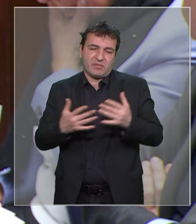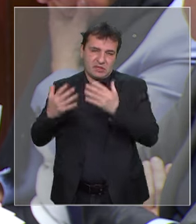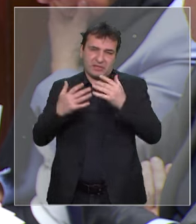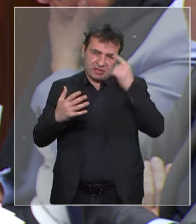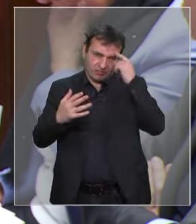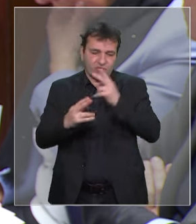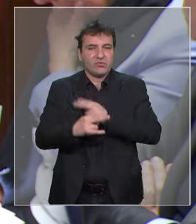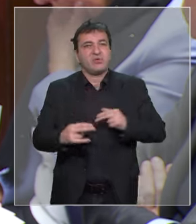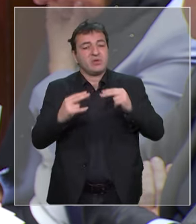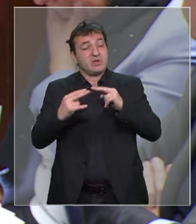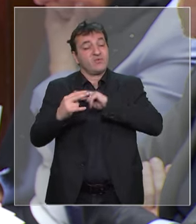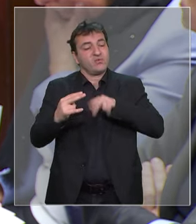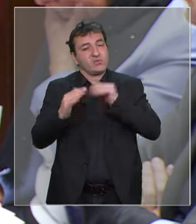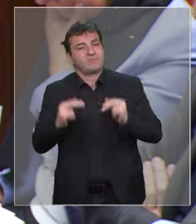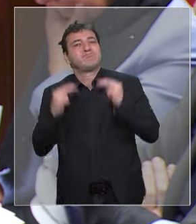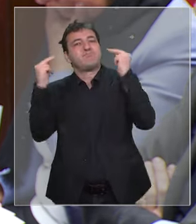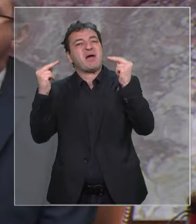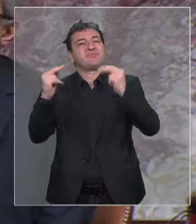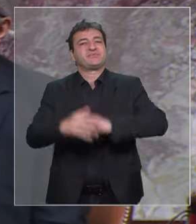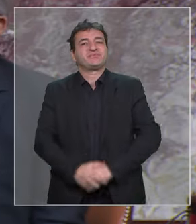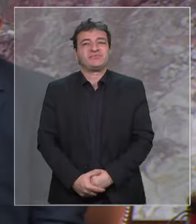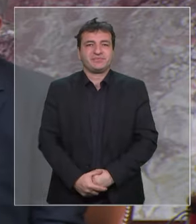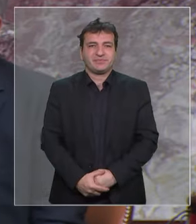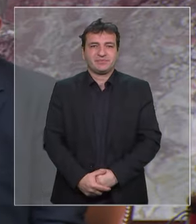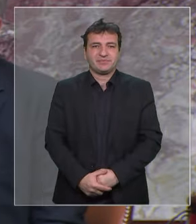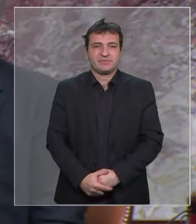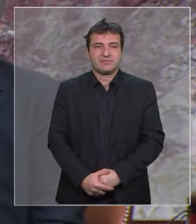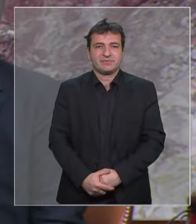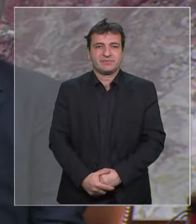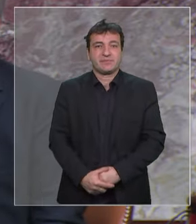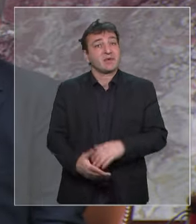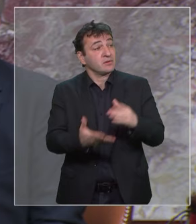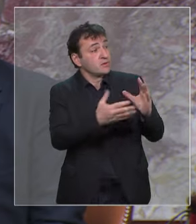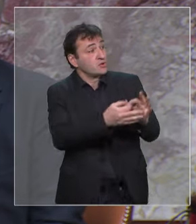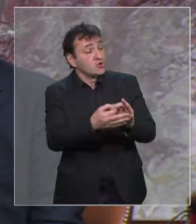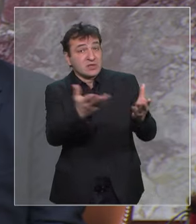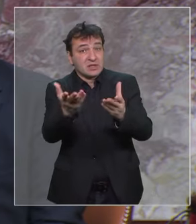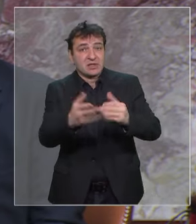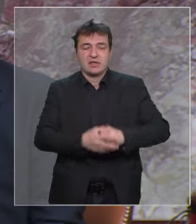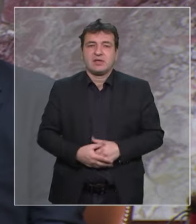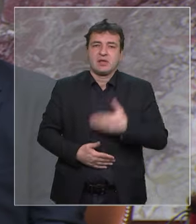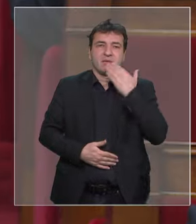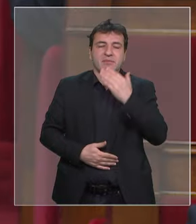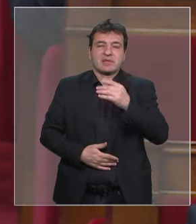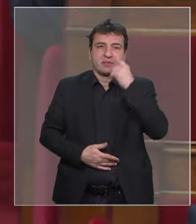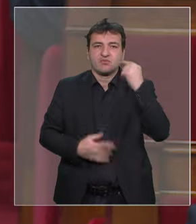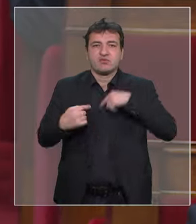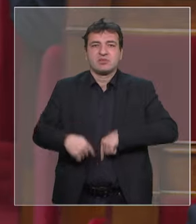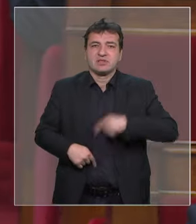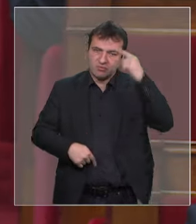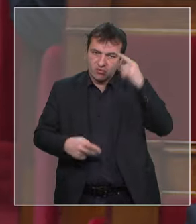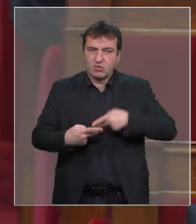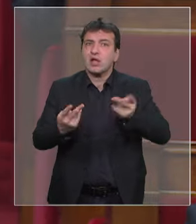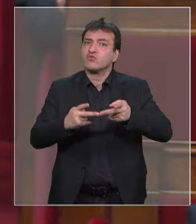rehausser notre niveau d'exigence. Je vous remercie, Monsieur le Ministre, Madame la Présidente. Merci, Monsieur le Ministre, pour ces annonces et pour ce